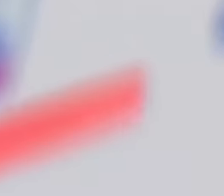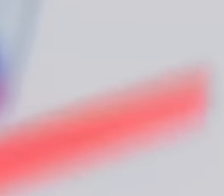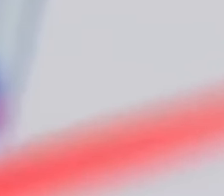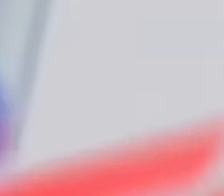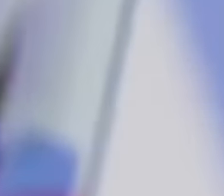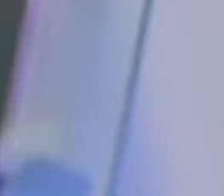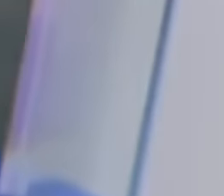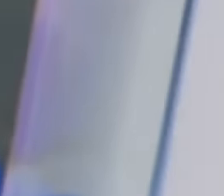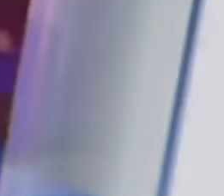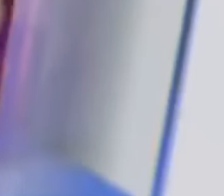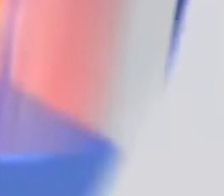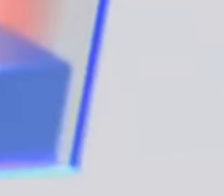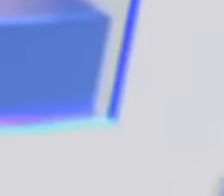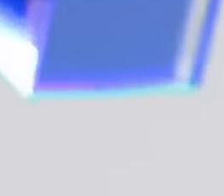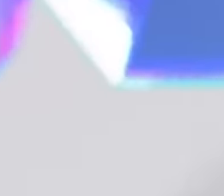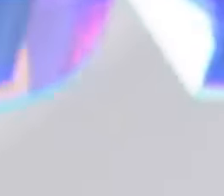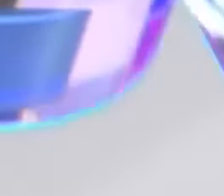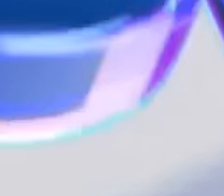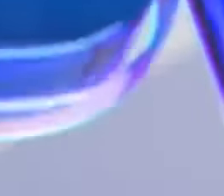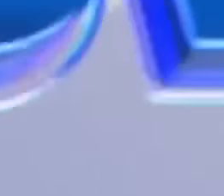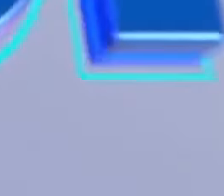tayong magiging sarakli.